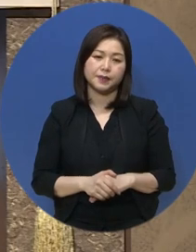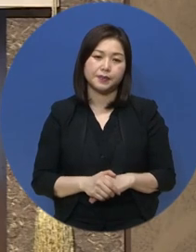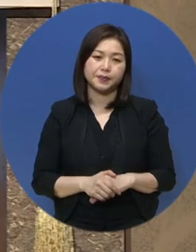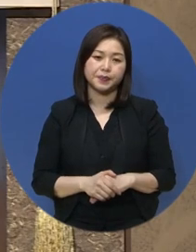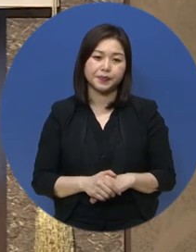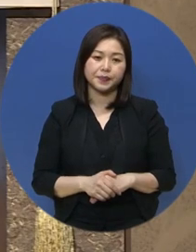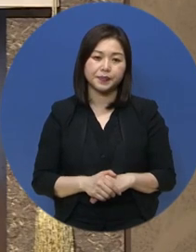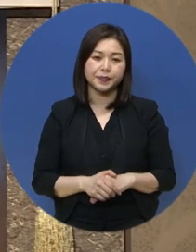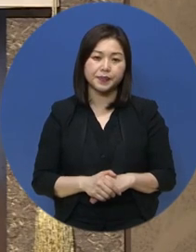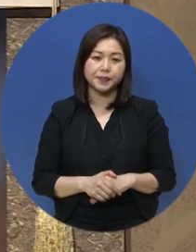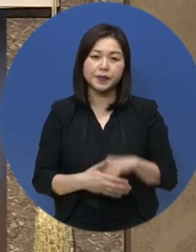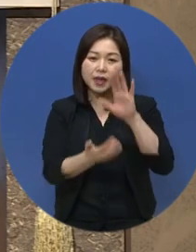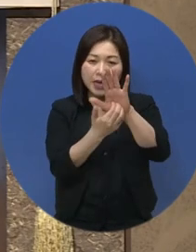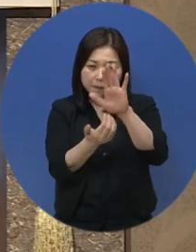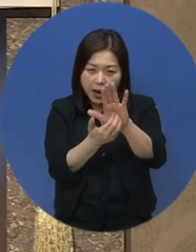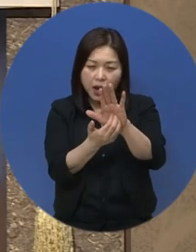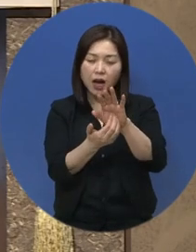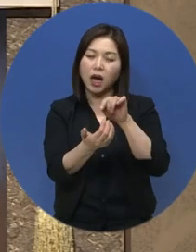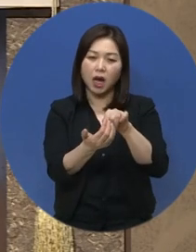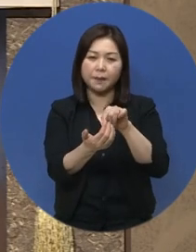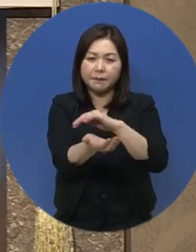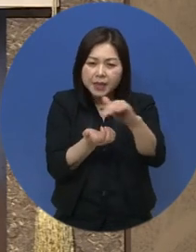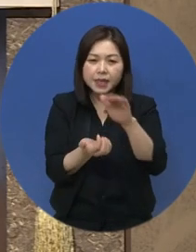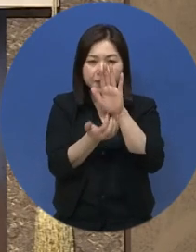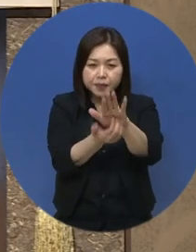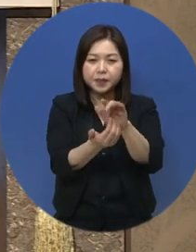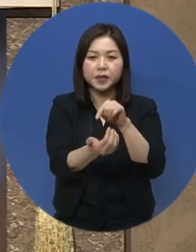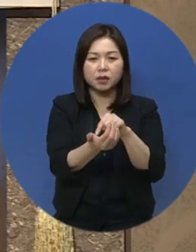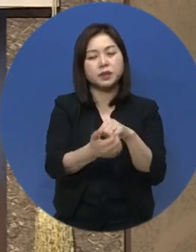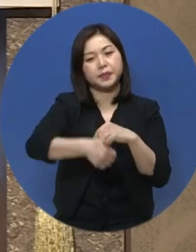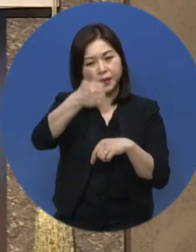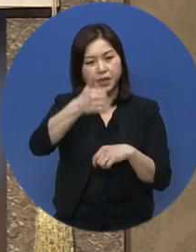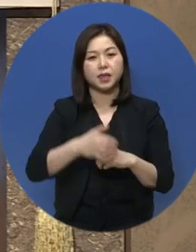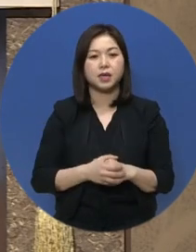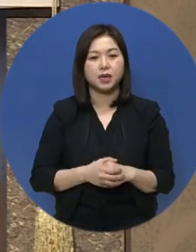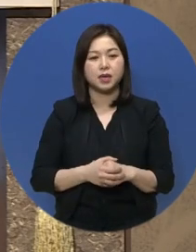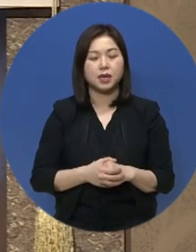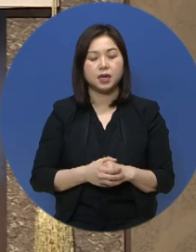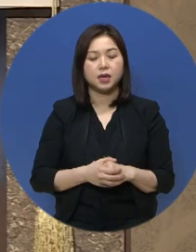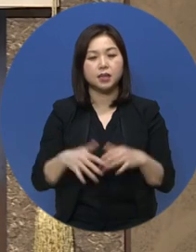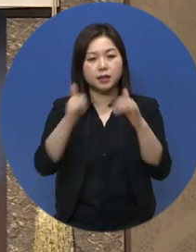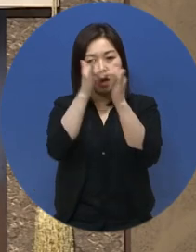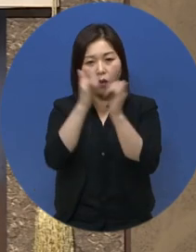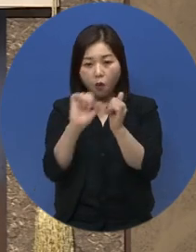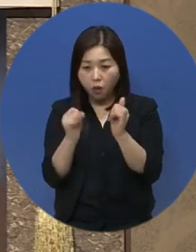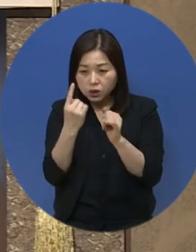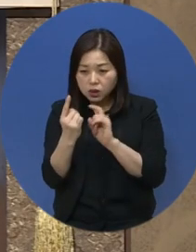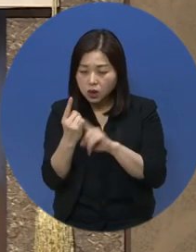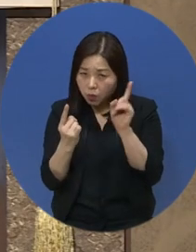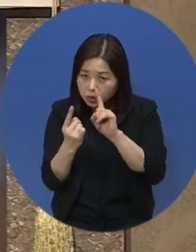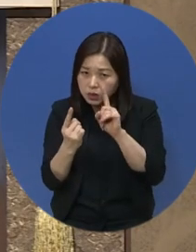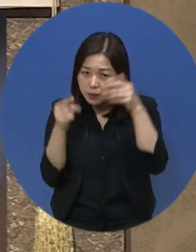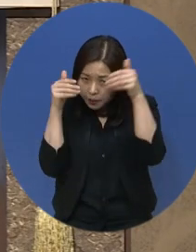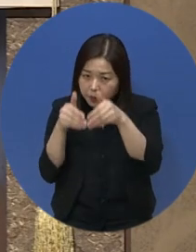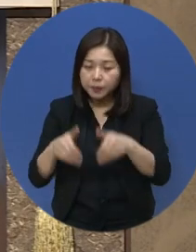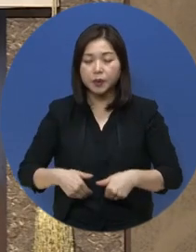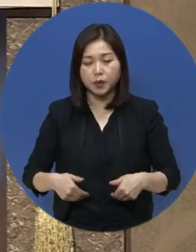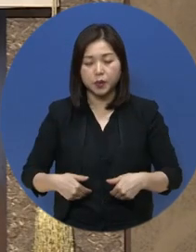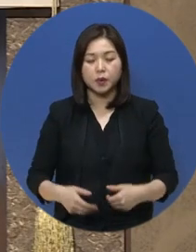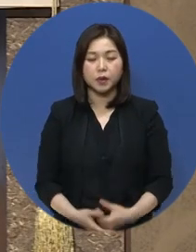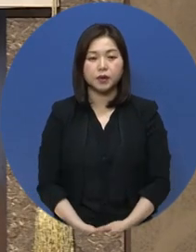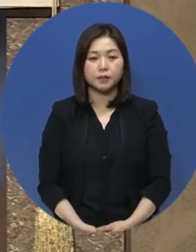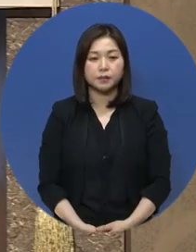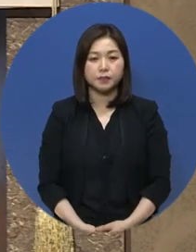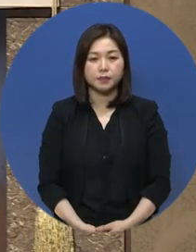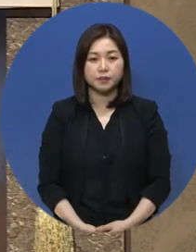것은 예방적 관점에서 우리가 봐야 되는데 사회적인 원인에 좀 초점을 맞춰야 된다고 생각을 해요. 예.